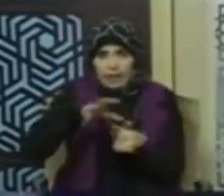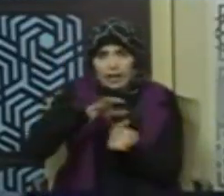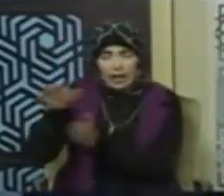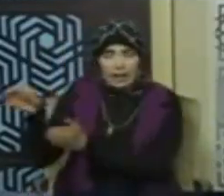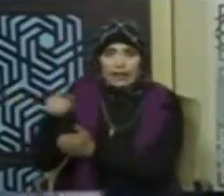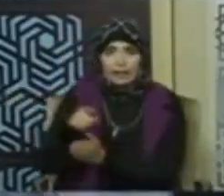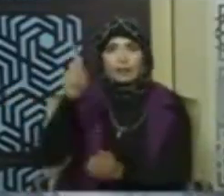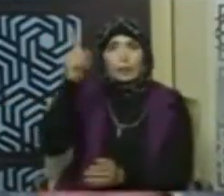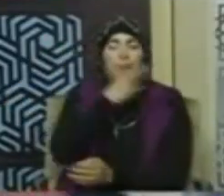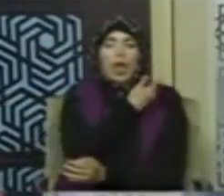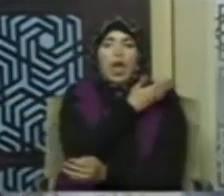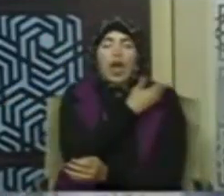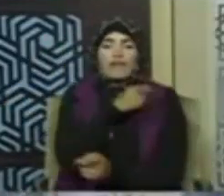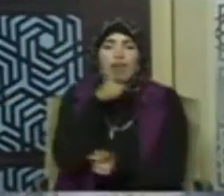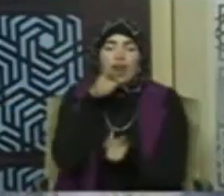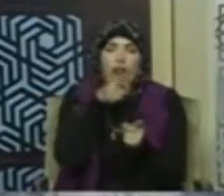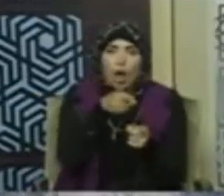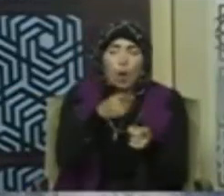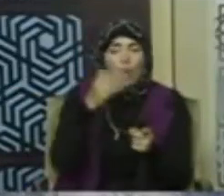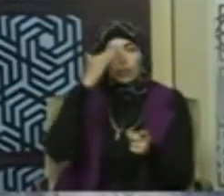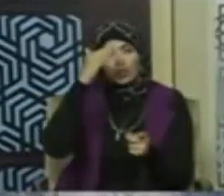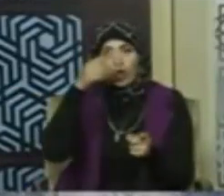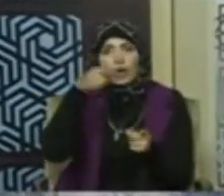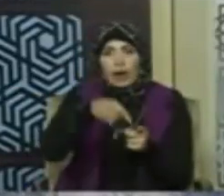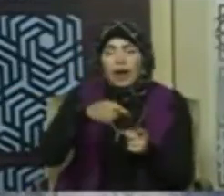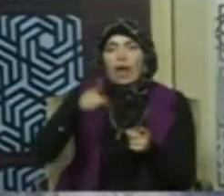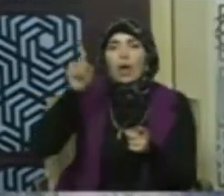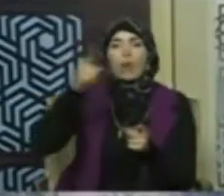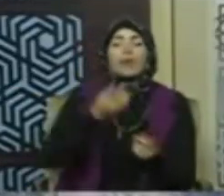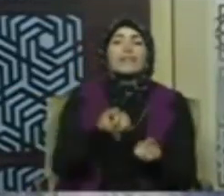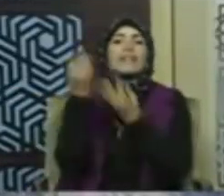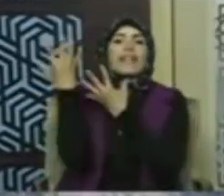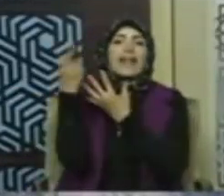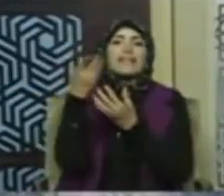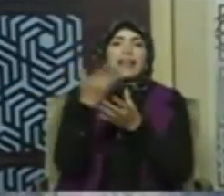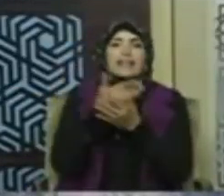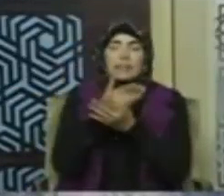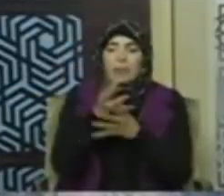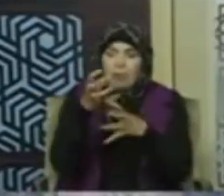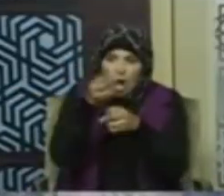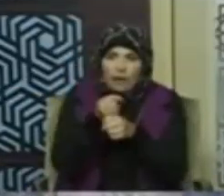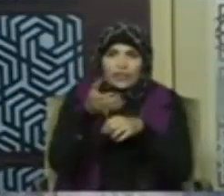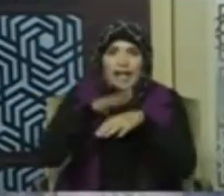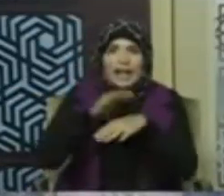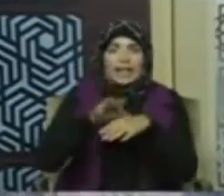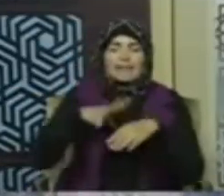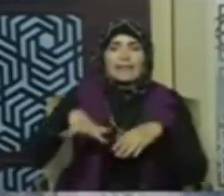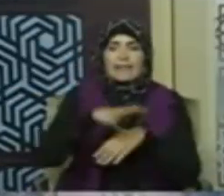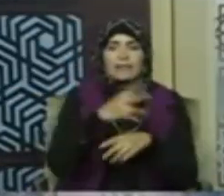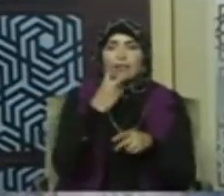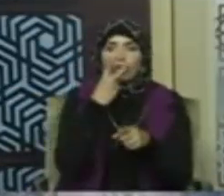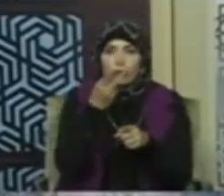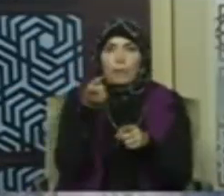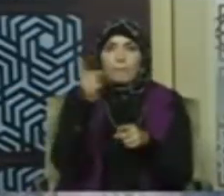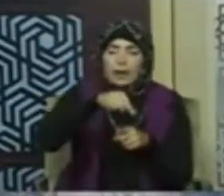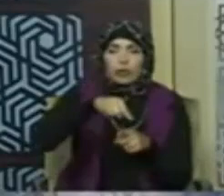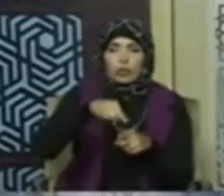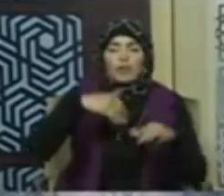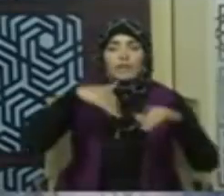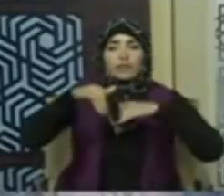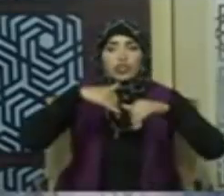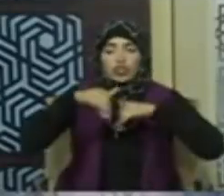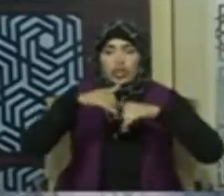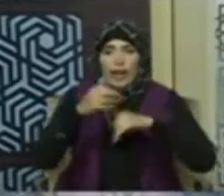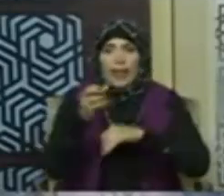فشكر له فدخل الجنة، فإن من يؤذي الناس في طرقاتهم ولا سيما